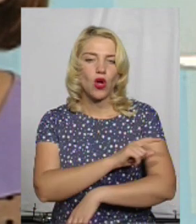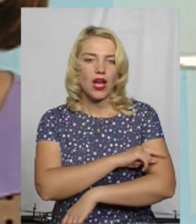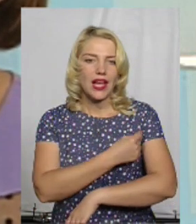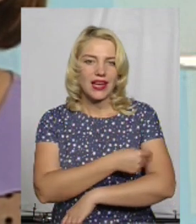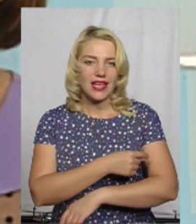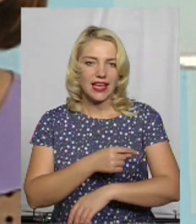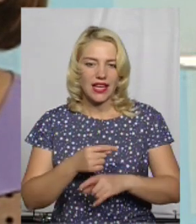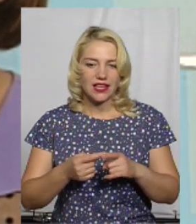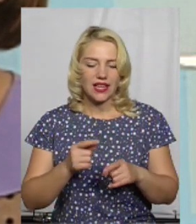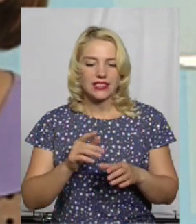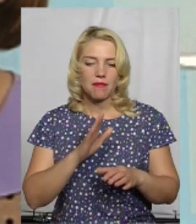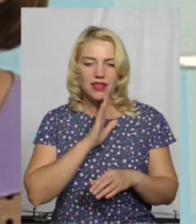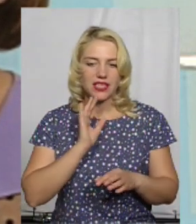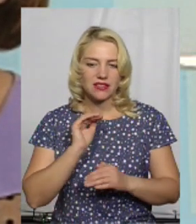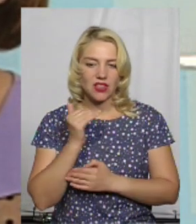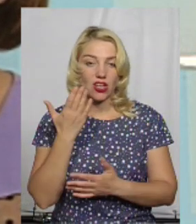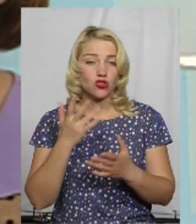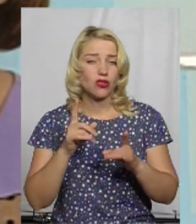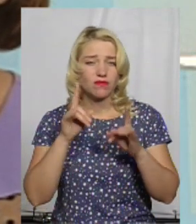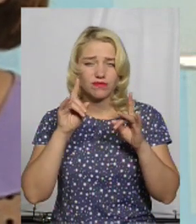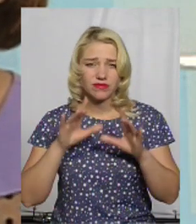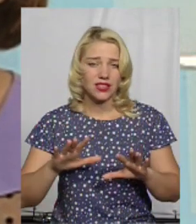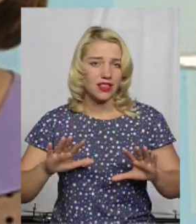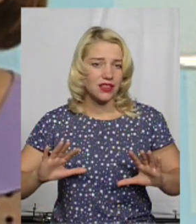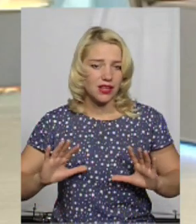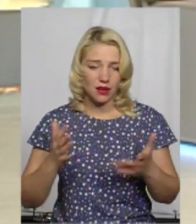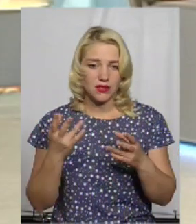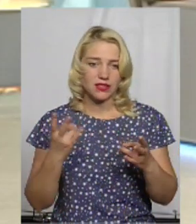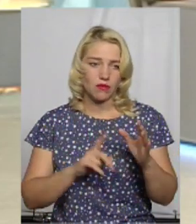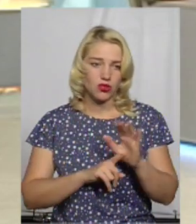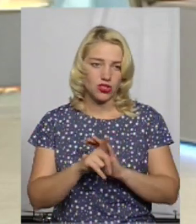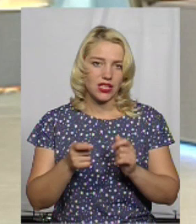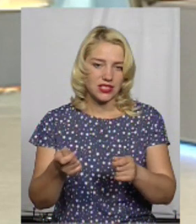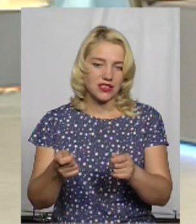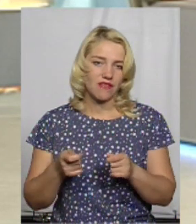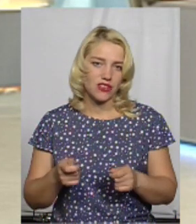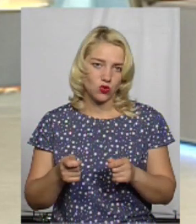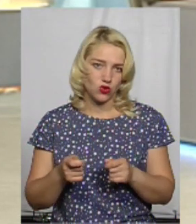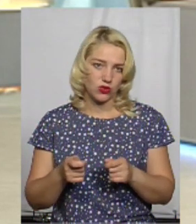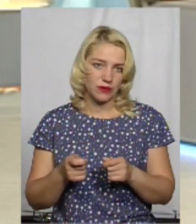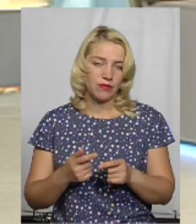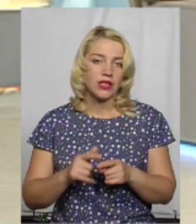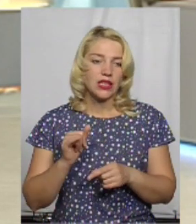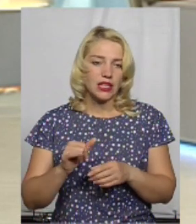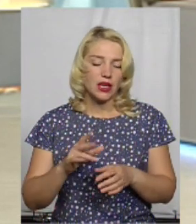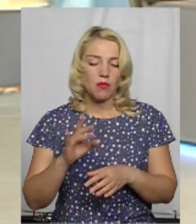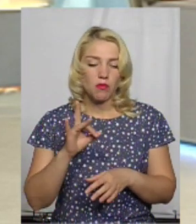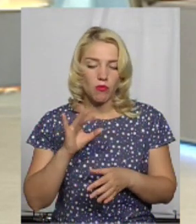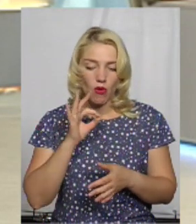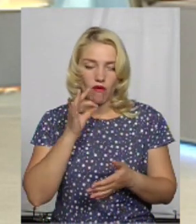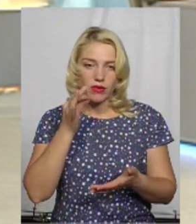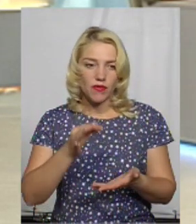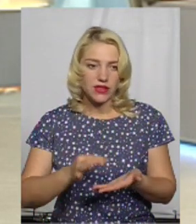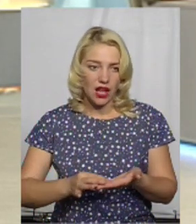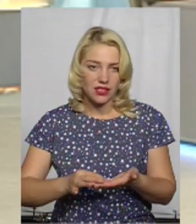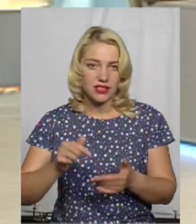дитинства. Тобто раптом щось таке трапиться, треба почати з найменшого, з завідуючого амбулаторії. Про